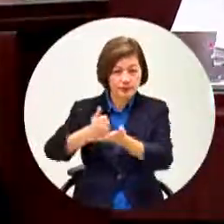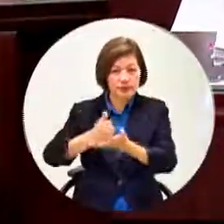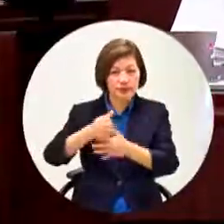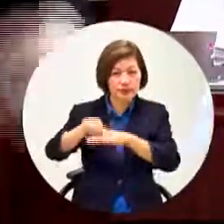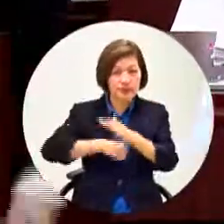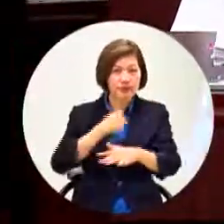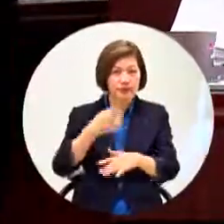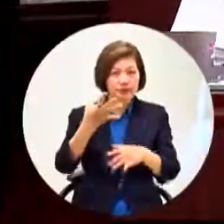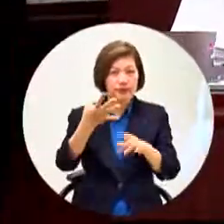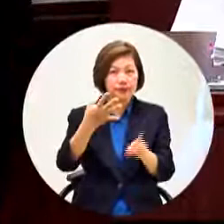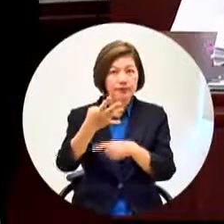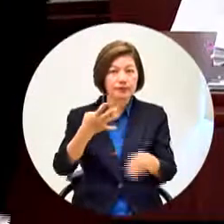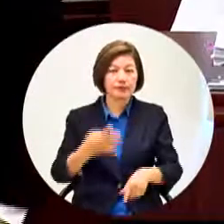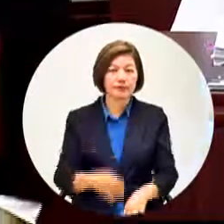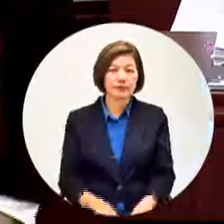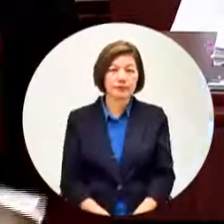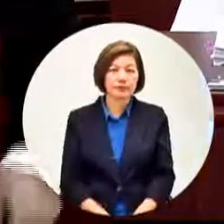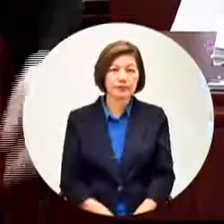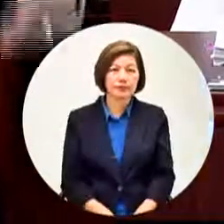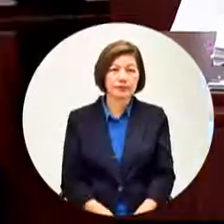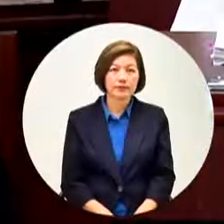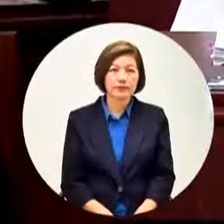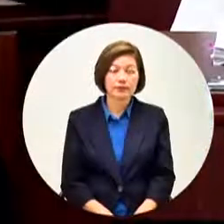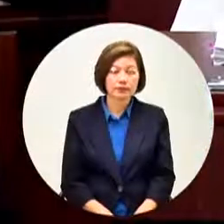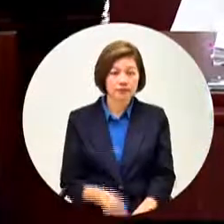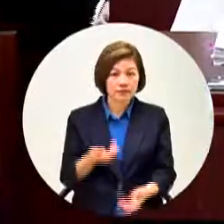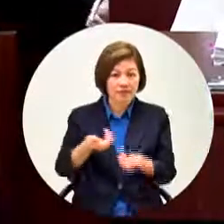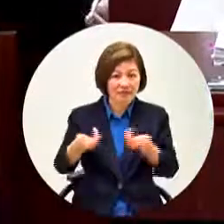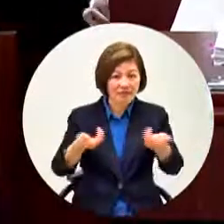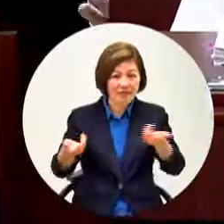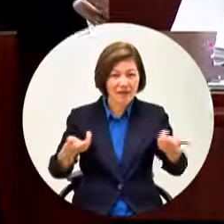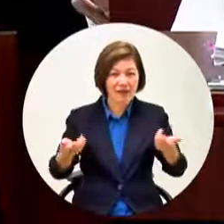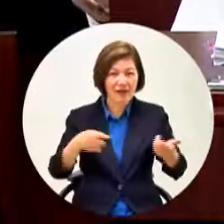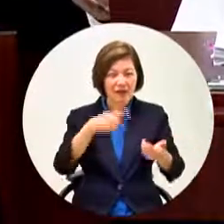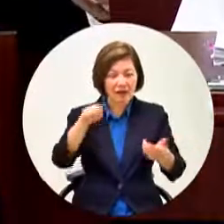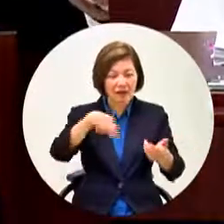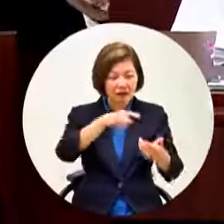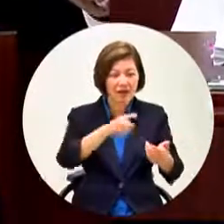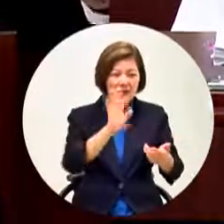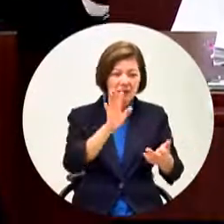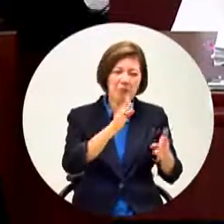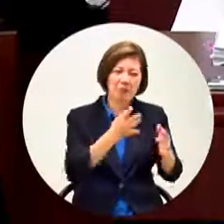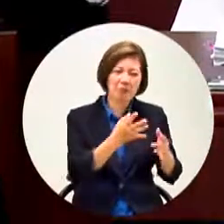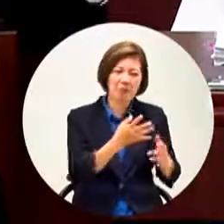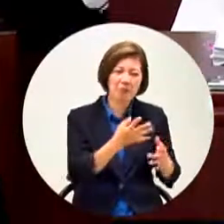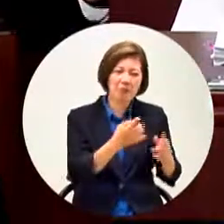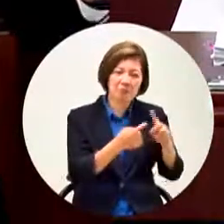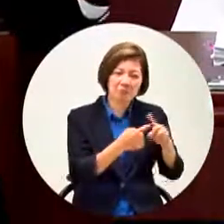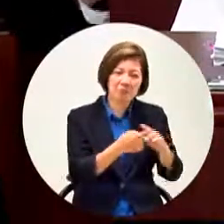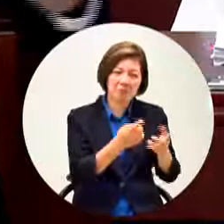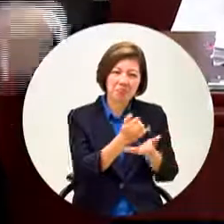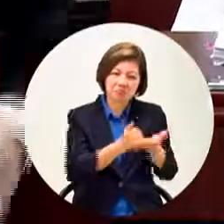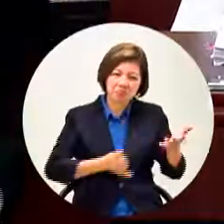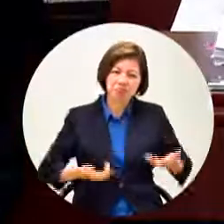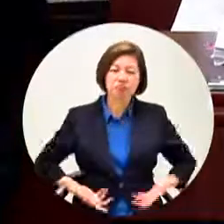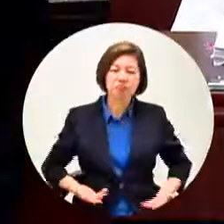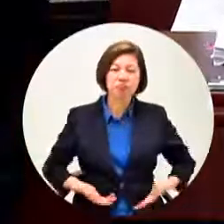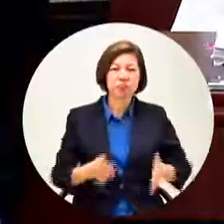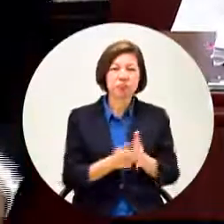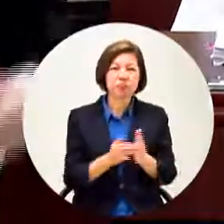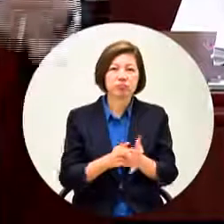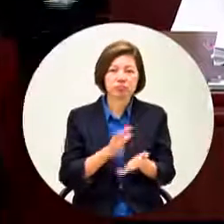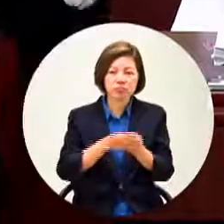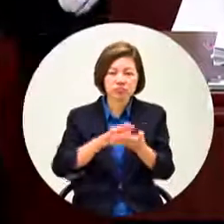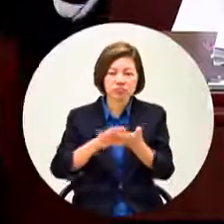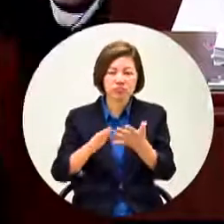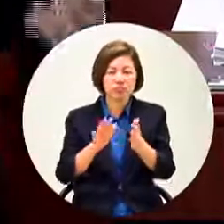配。伊分配了话嘛是阁有人退休去，结果伊个人迄个清洁人员的比例